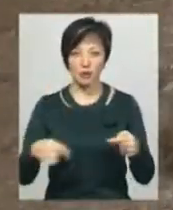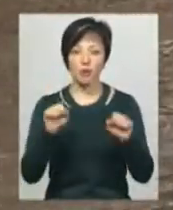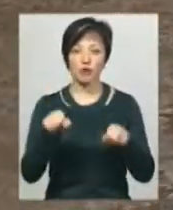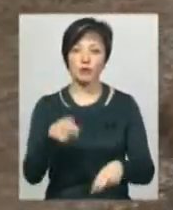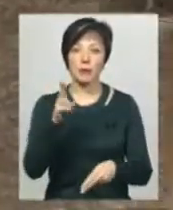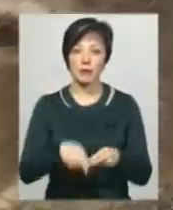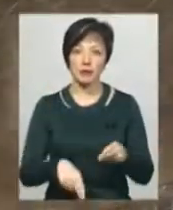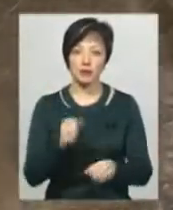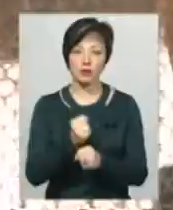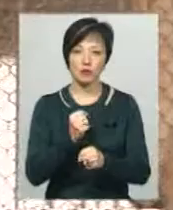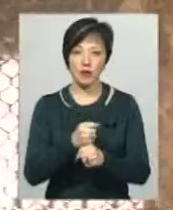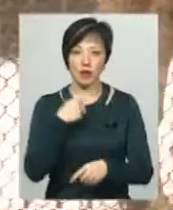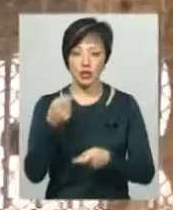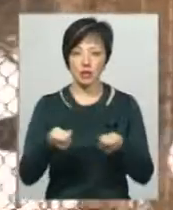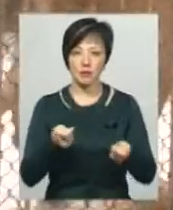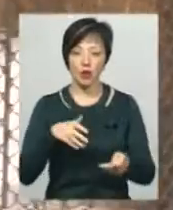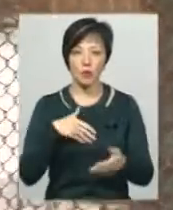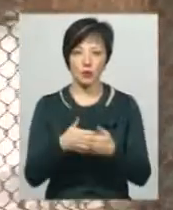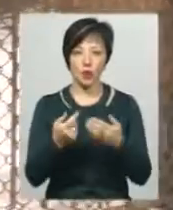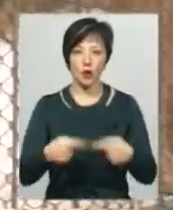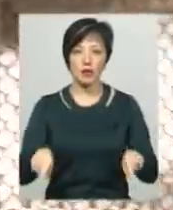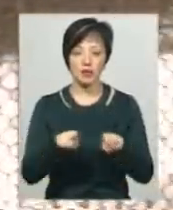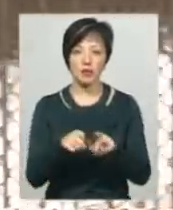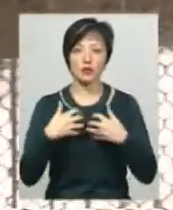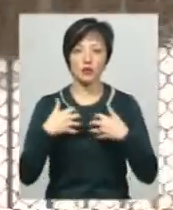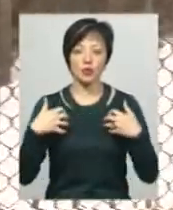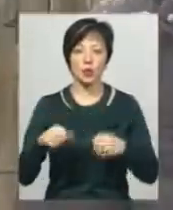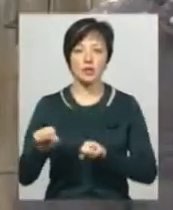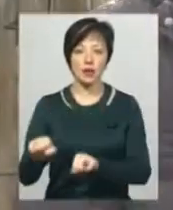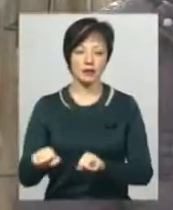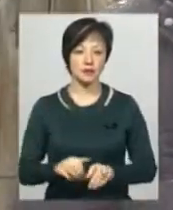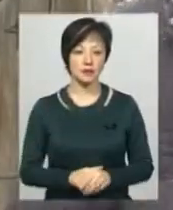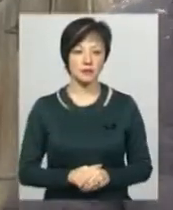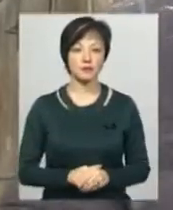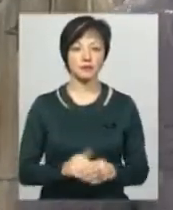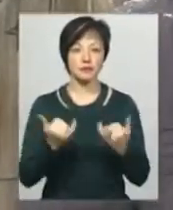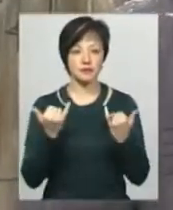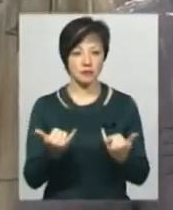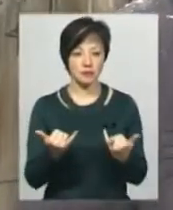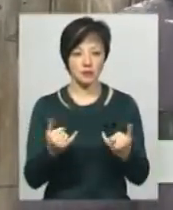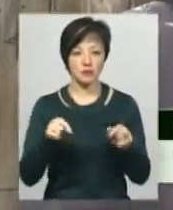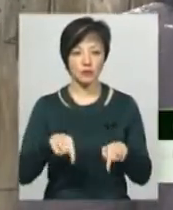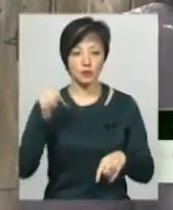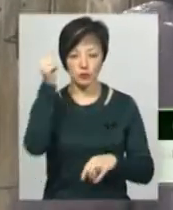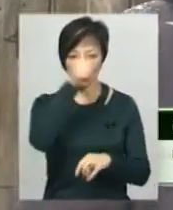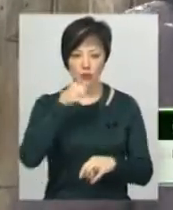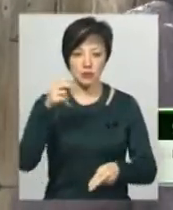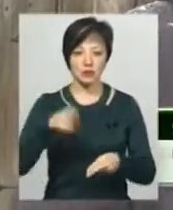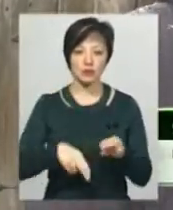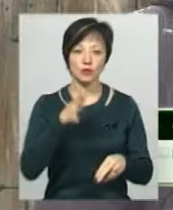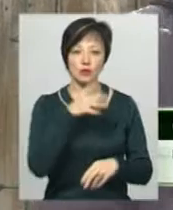припинити функціонувати, каже керівник громадської організації «Зоозахист» Сергій Пальохін. Зараз от в цьому році закінчується